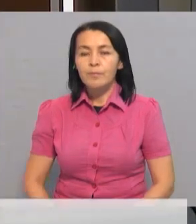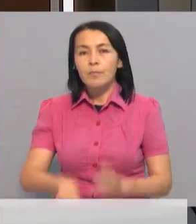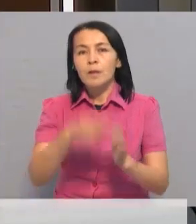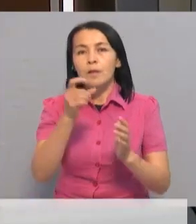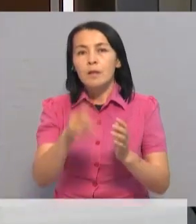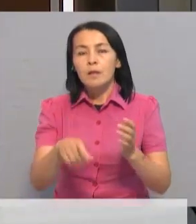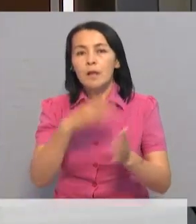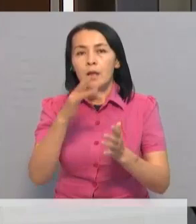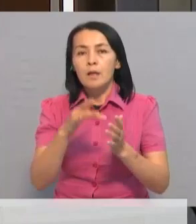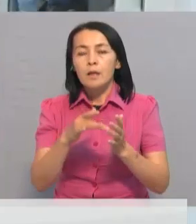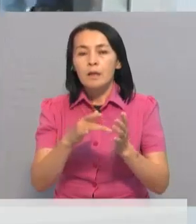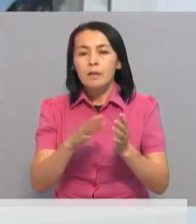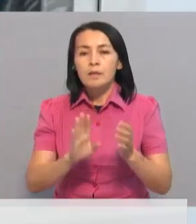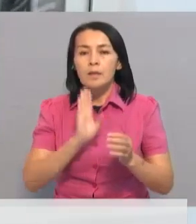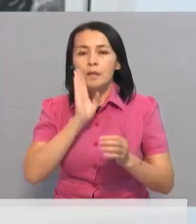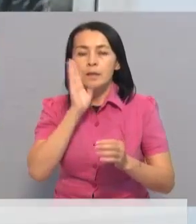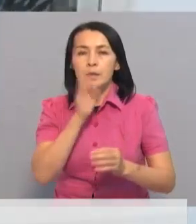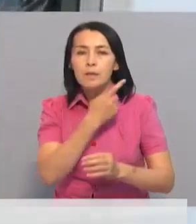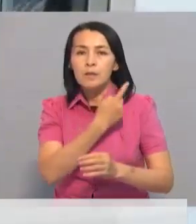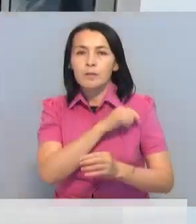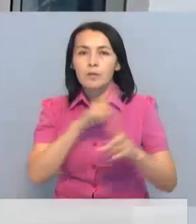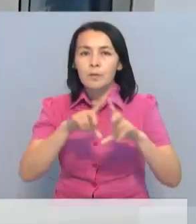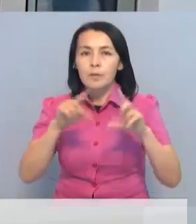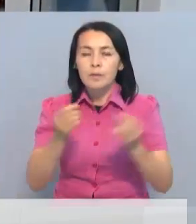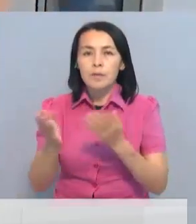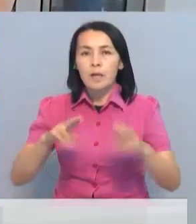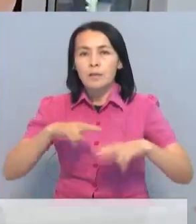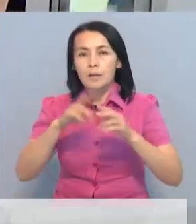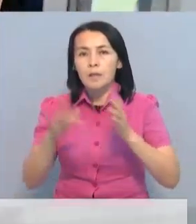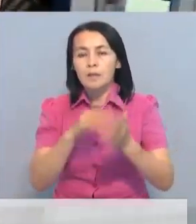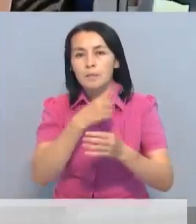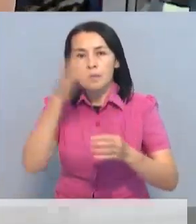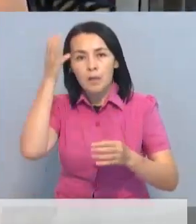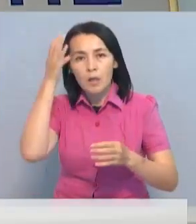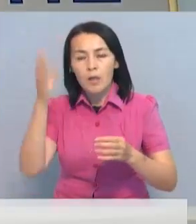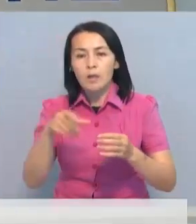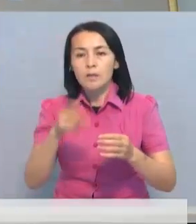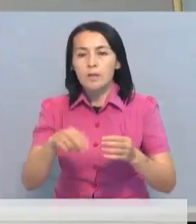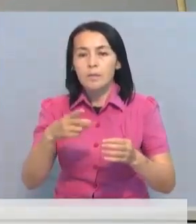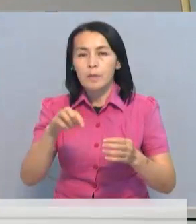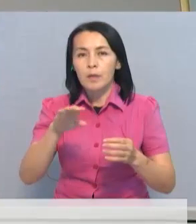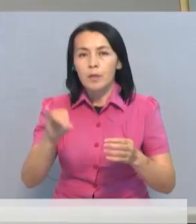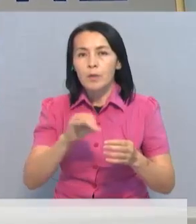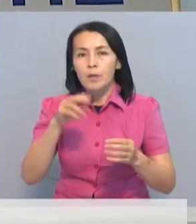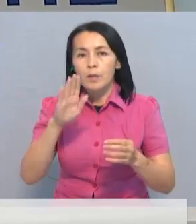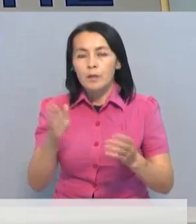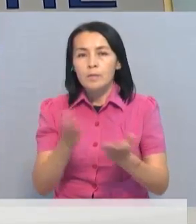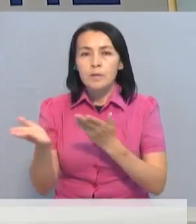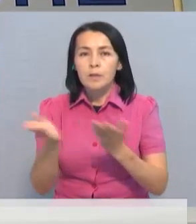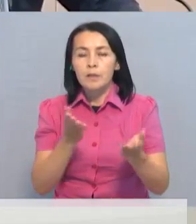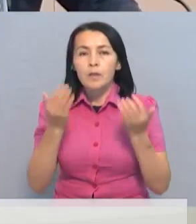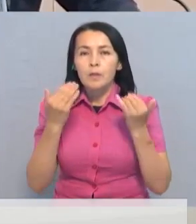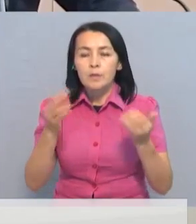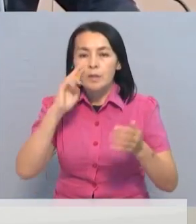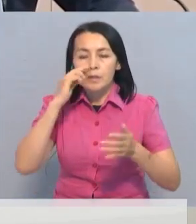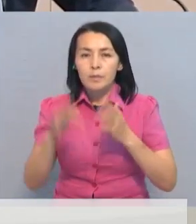Сенаторлар таңертең қаладағы жүрек орталығына келді. Күні бүгін мұнда Астана қаласынан медицина ғылымдарының докторы Пиа Юрий Владимирович те келген.